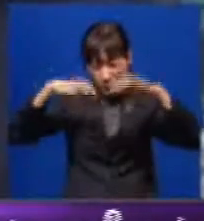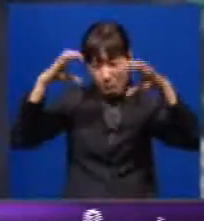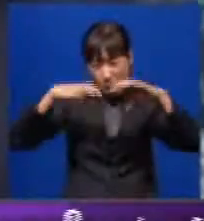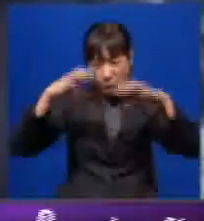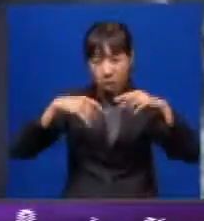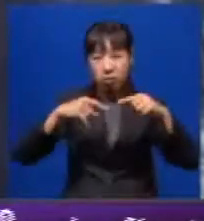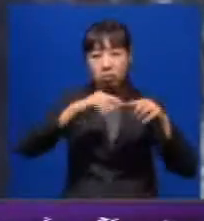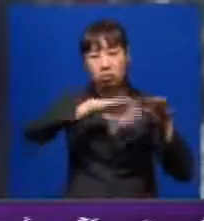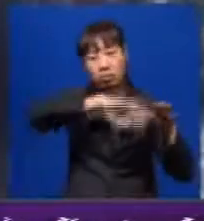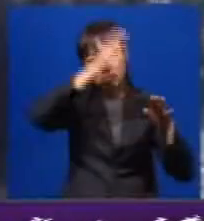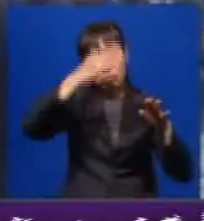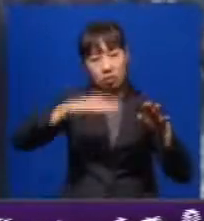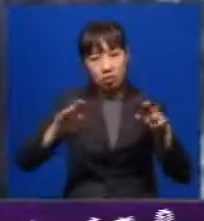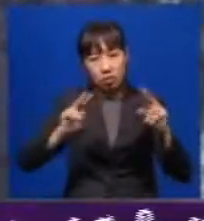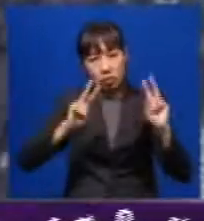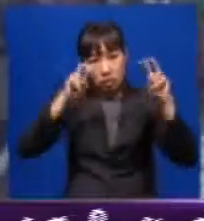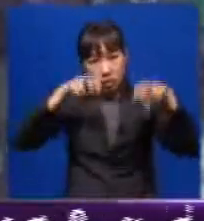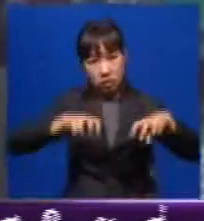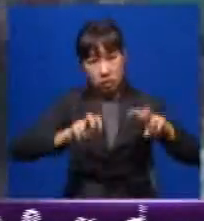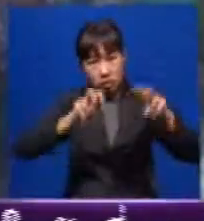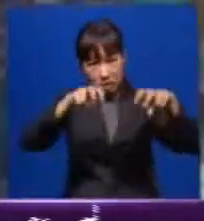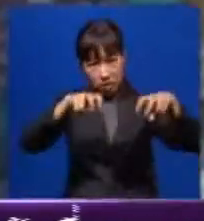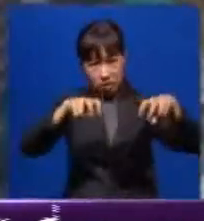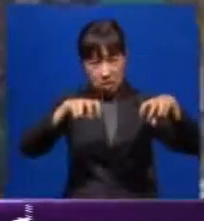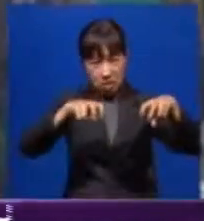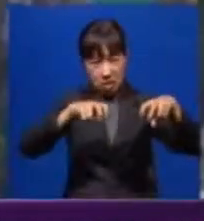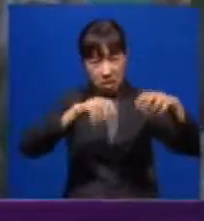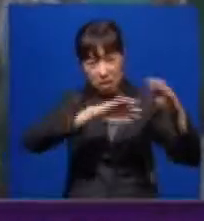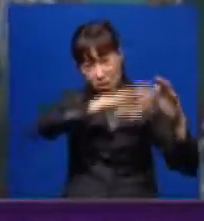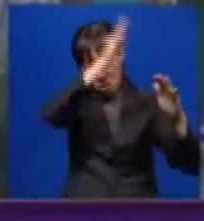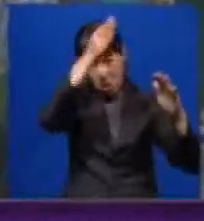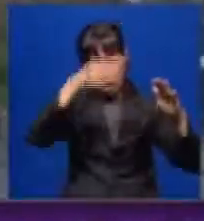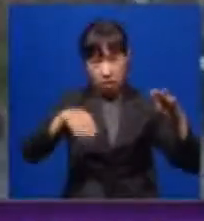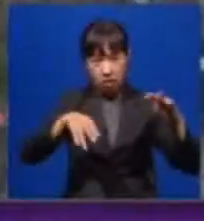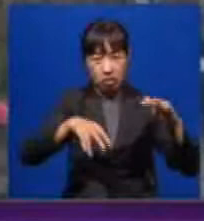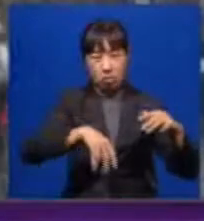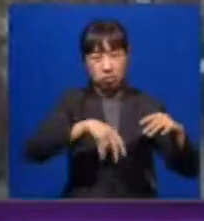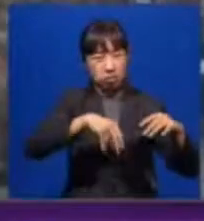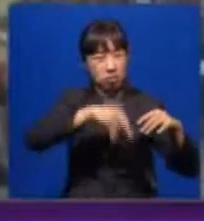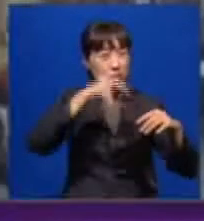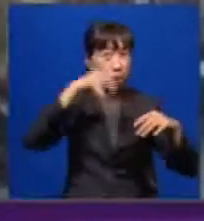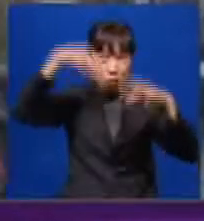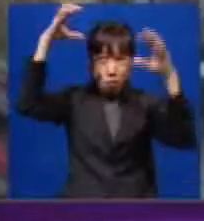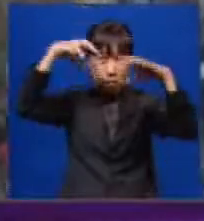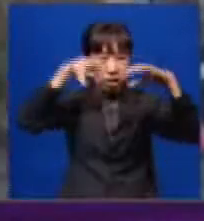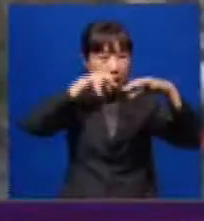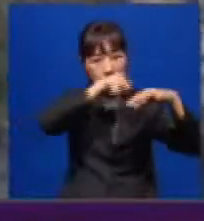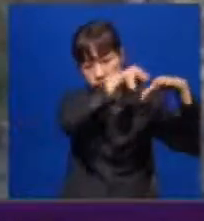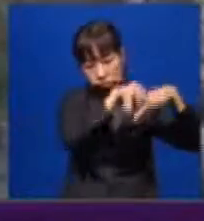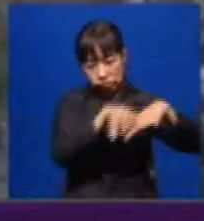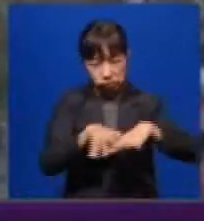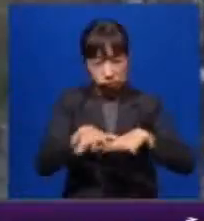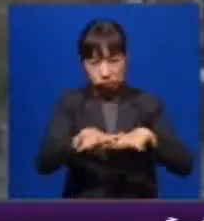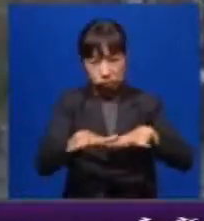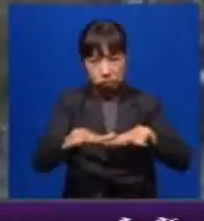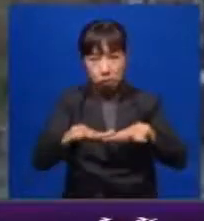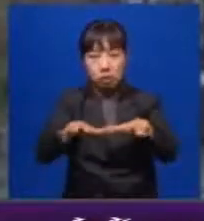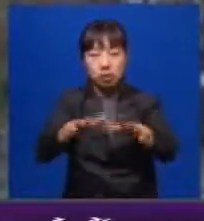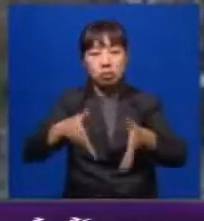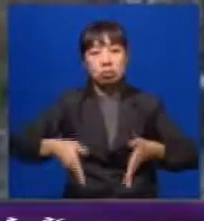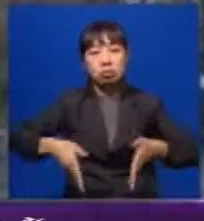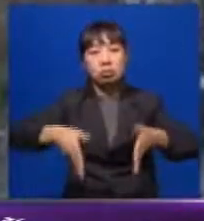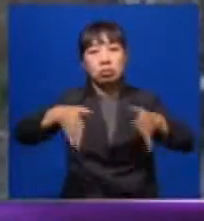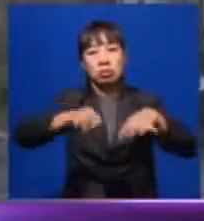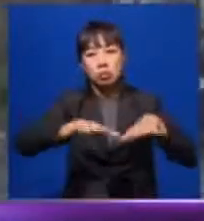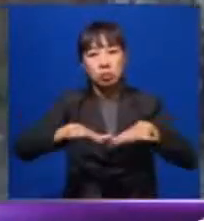จากดอยสุทธพไหลลงมาท่วมบ้านเรือนในที่ลุมและถนลหายสายในเขตเทศบาลนักคอนเชียให่โยเฉพาะชุม